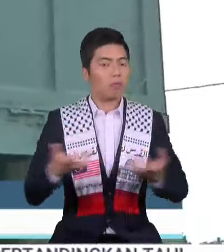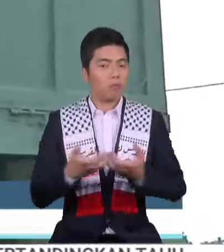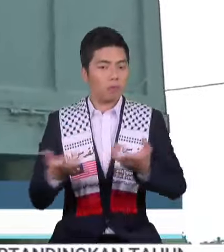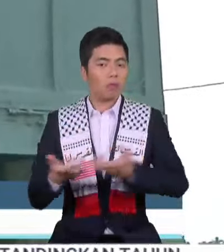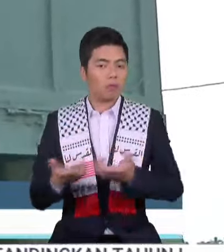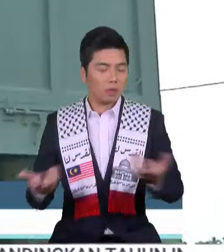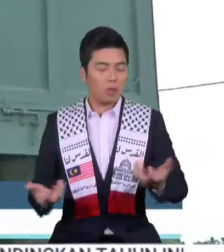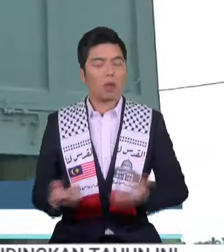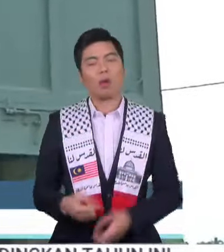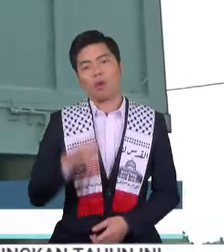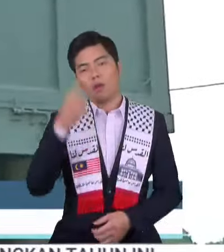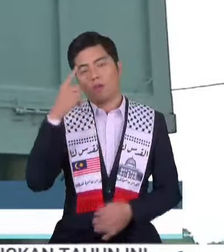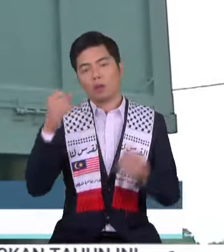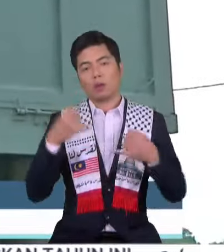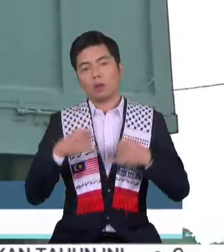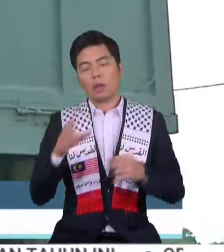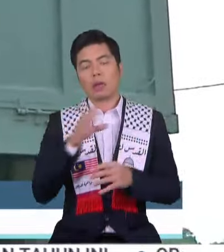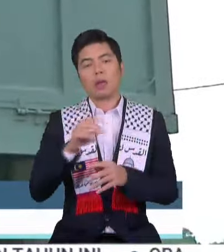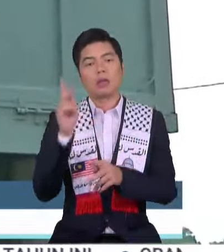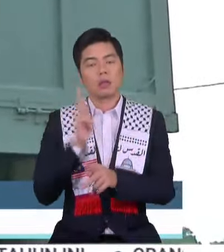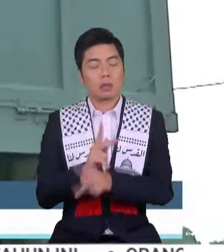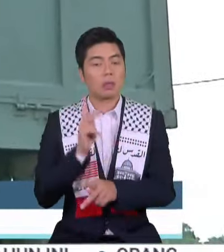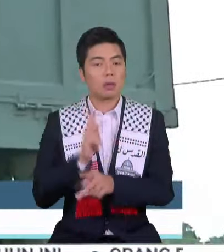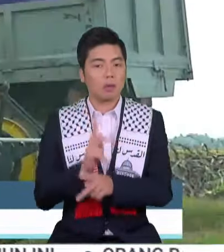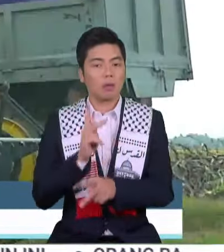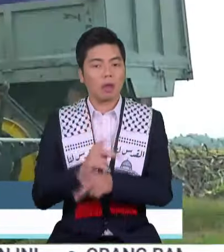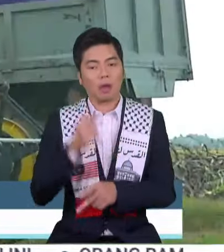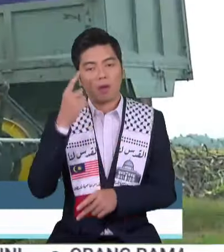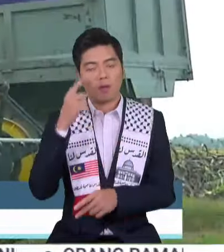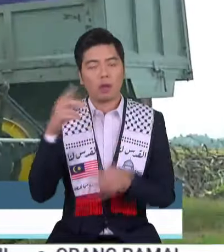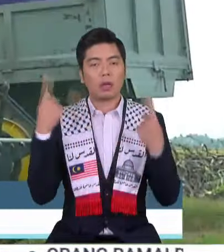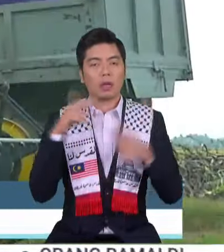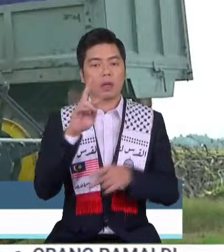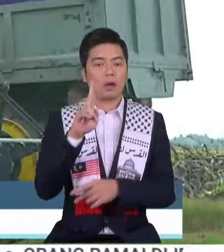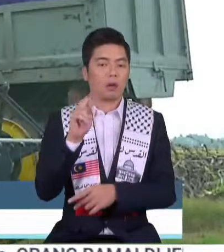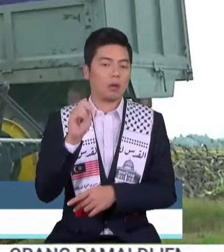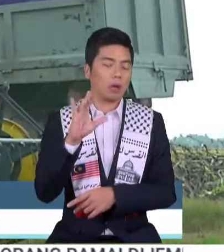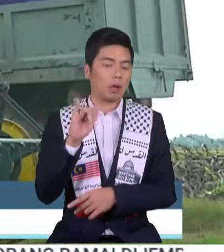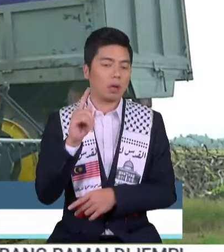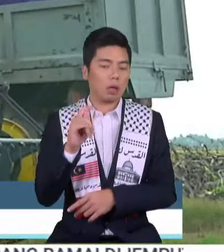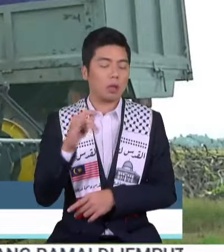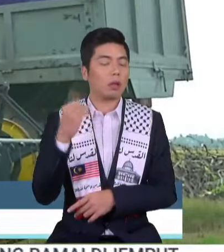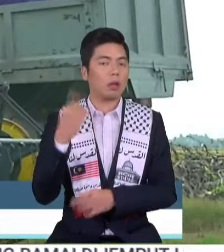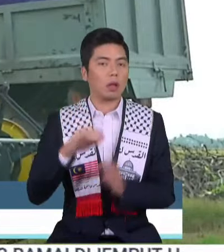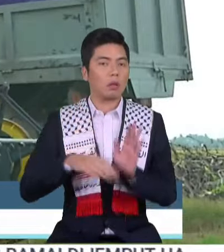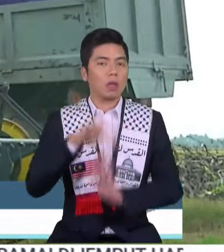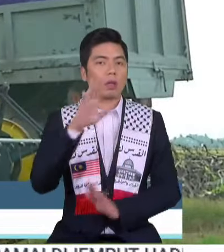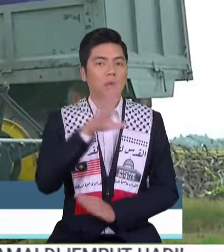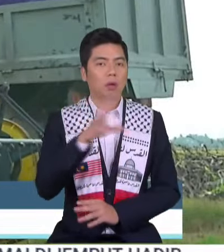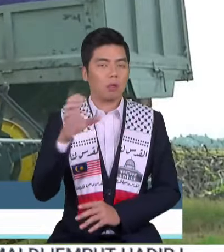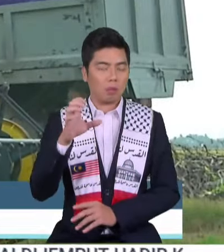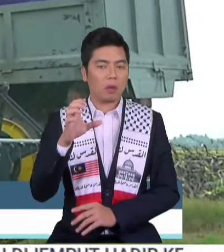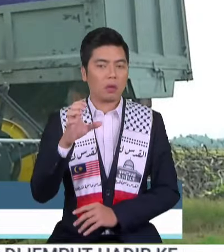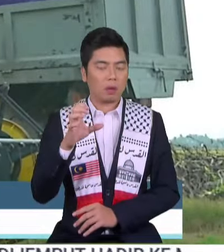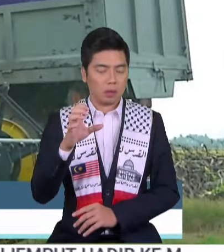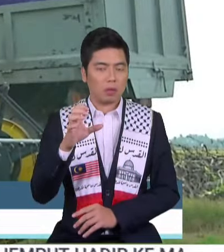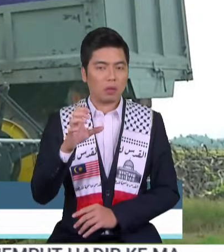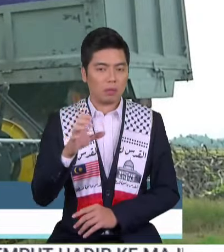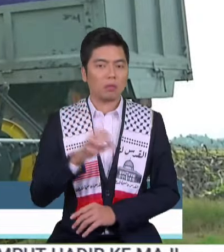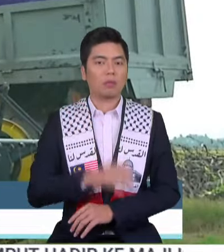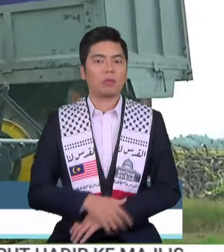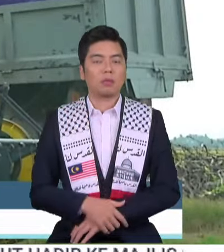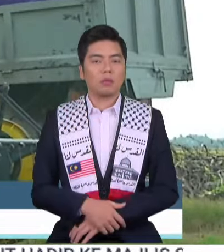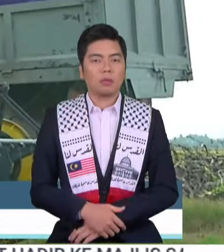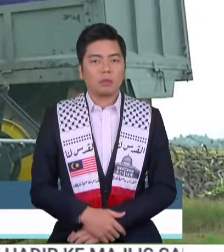Manakala untuk pembelian dan simpanan benih padi di peringkat peruncit tidak melebihi 500 kampit per kampit 20 kilogram